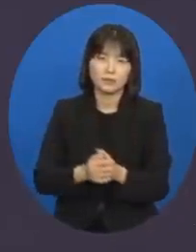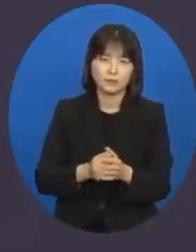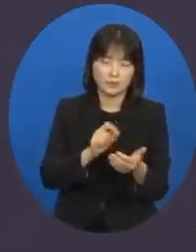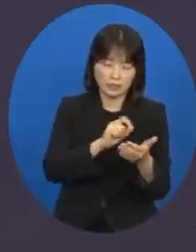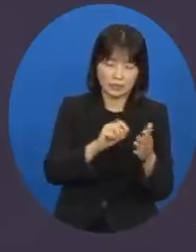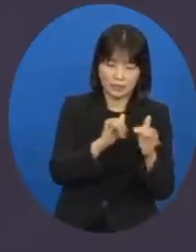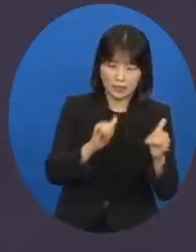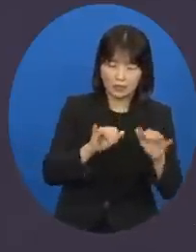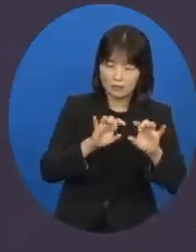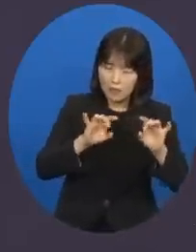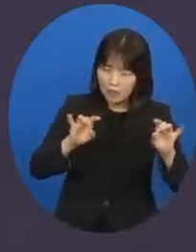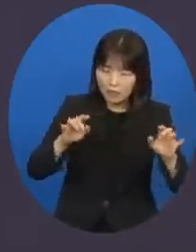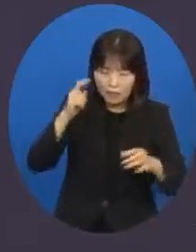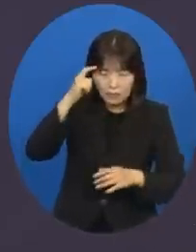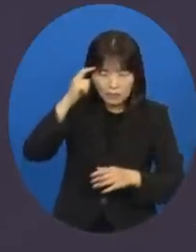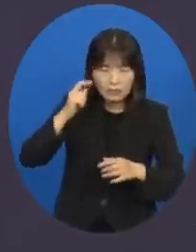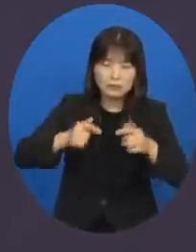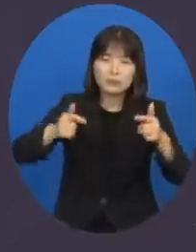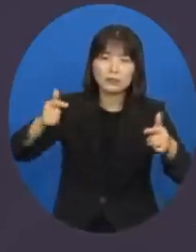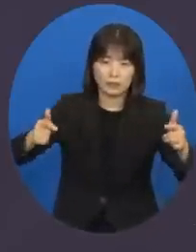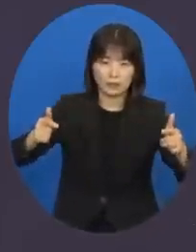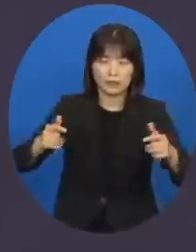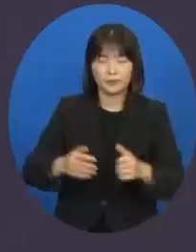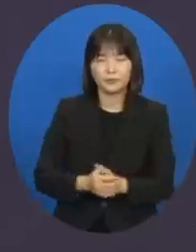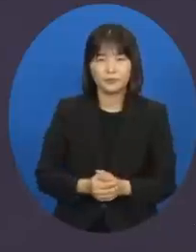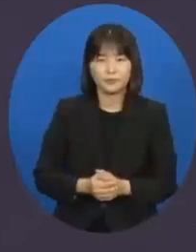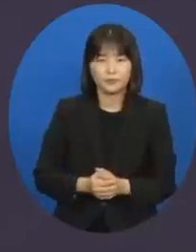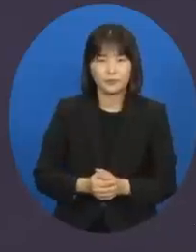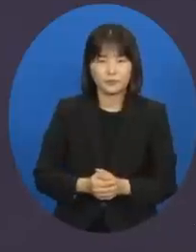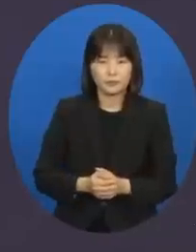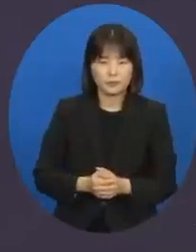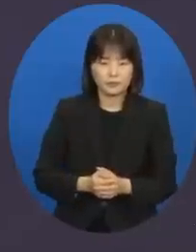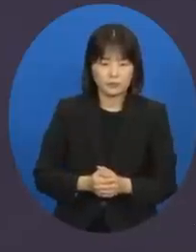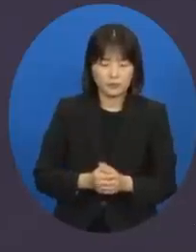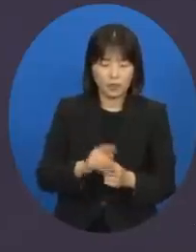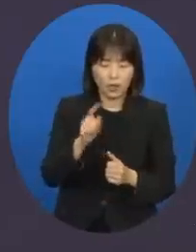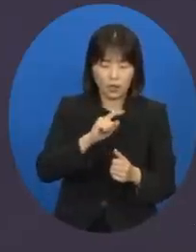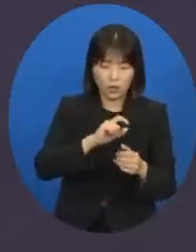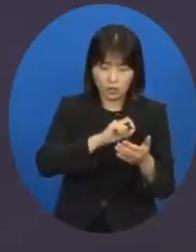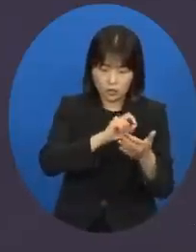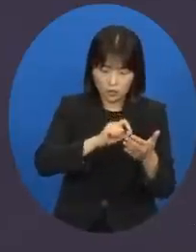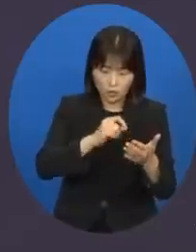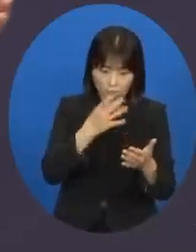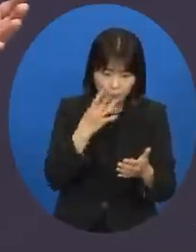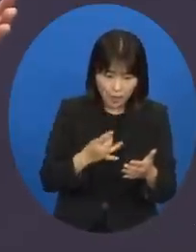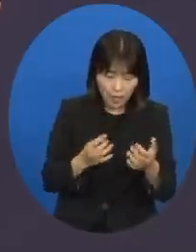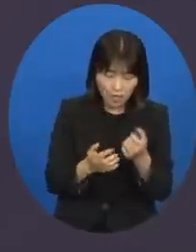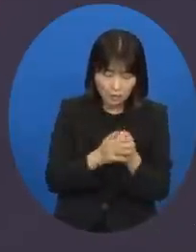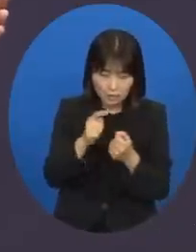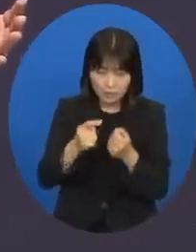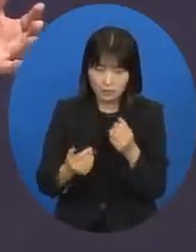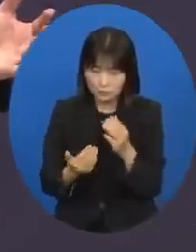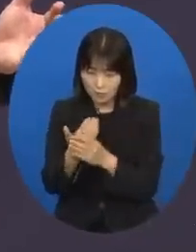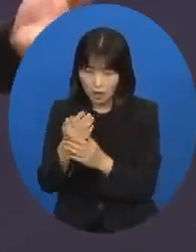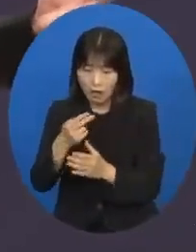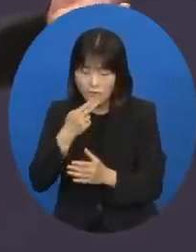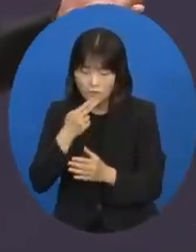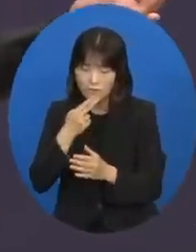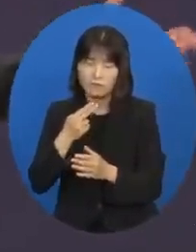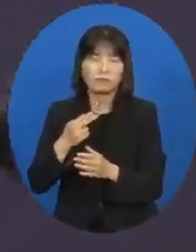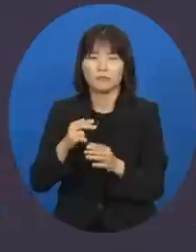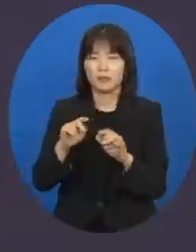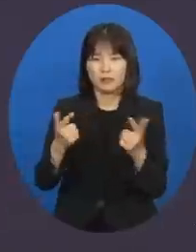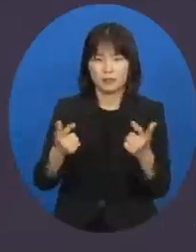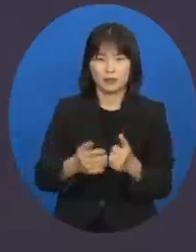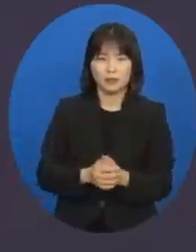달라요. 여러분, 어떤 기록이 빠졌다고 해서 그 사건이 없었던 게 아닙니다. 예를 들면 여러분들이 속해에서 강원도에 놀러